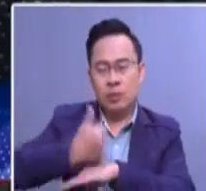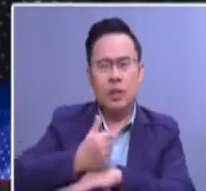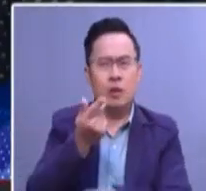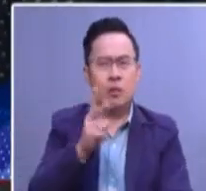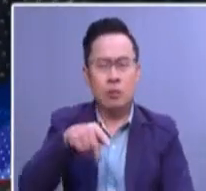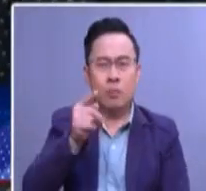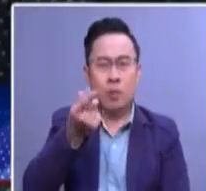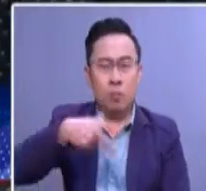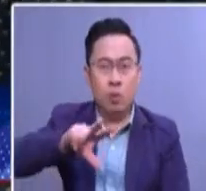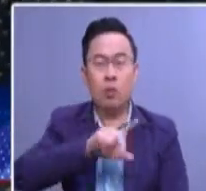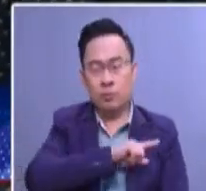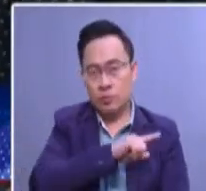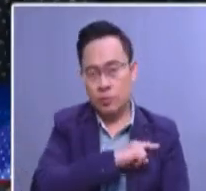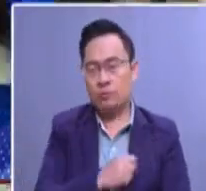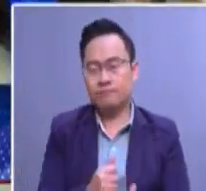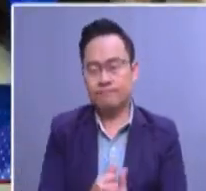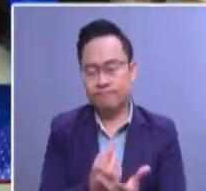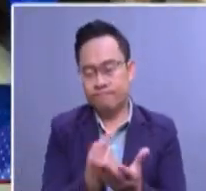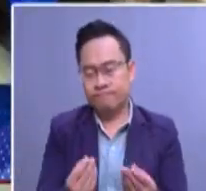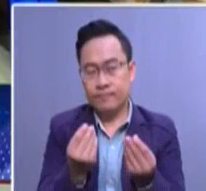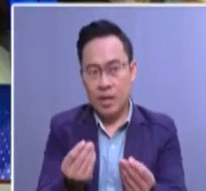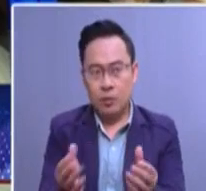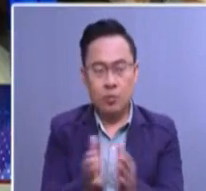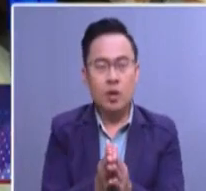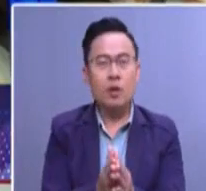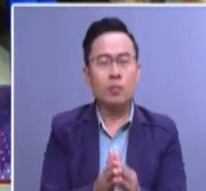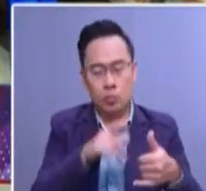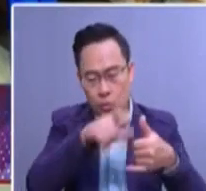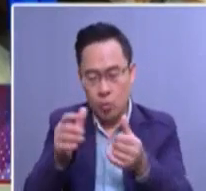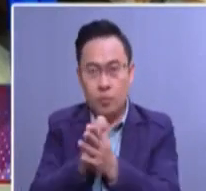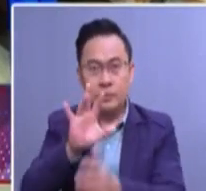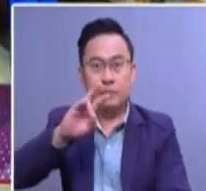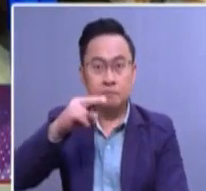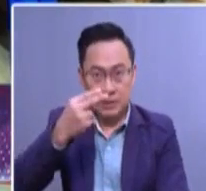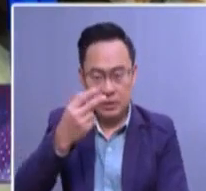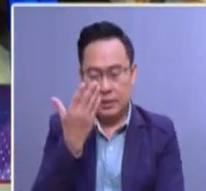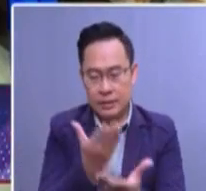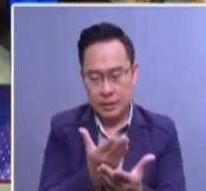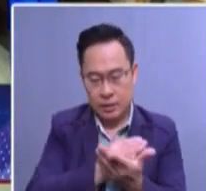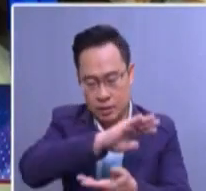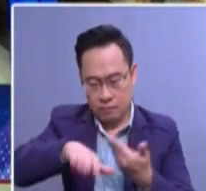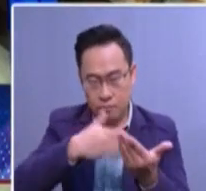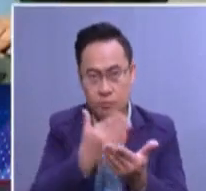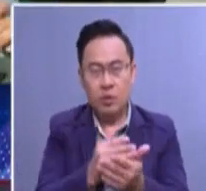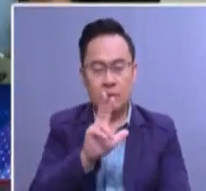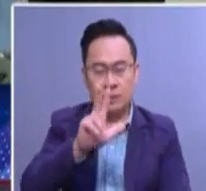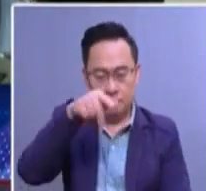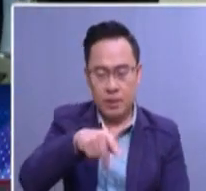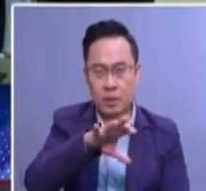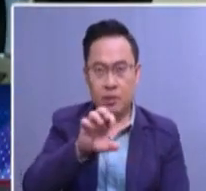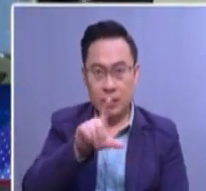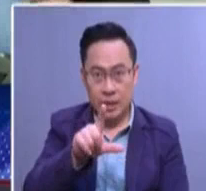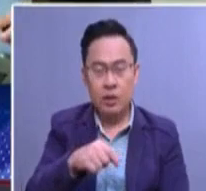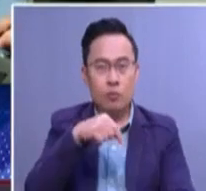และส่งเสริมการประกอบธุรกิจประกันภัยหรือคปภ.ค่ะจำนวน 70,000 ฉบับด้วยวงเงินความคุ้มครองรวม 3,500 ล้านบา